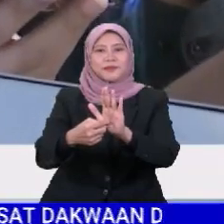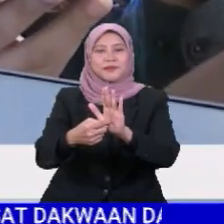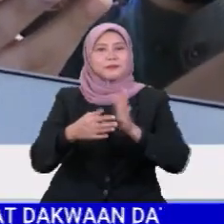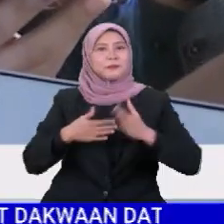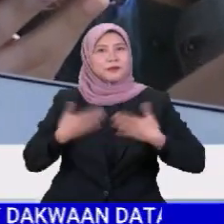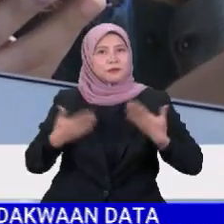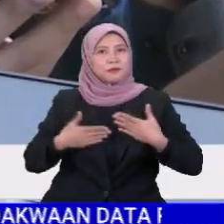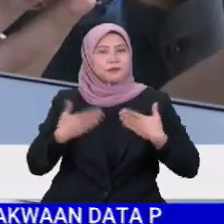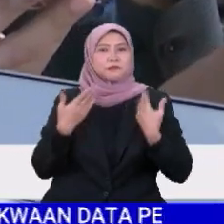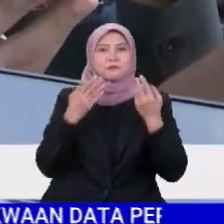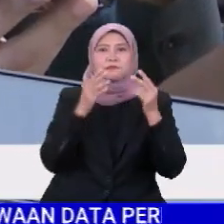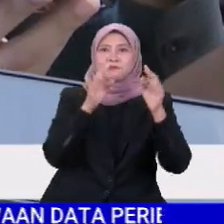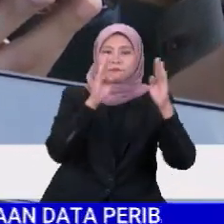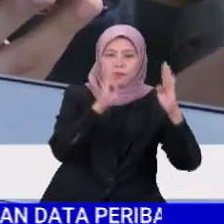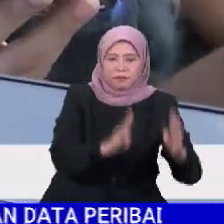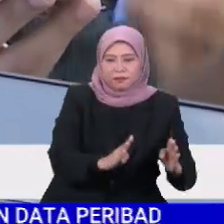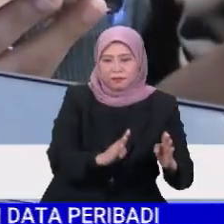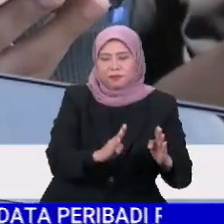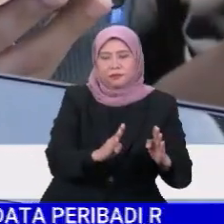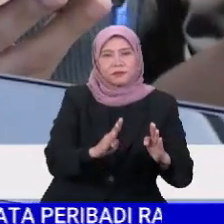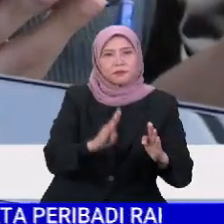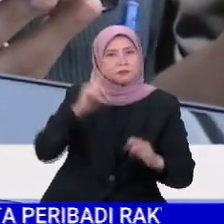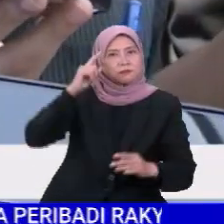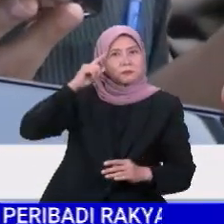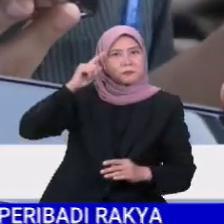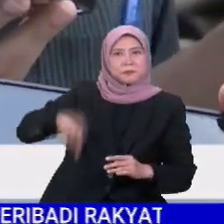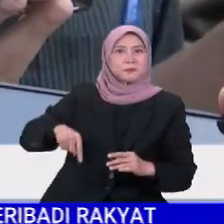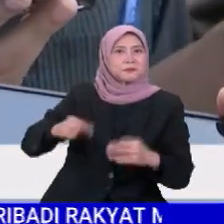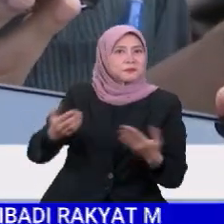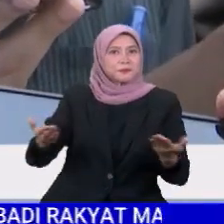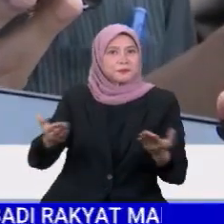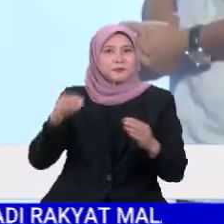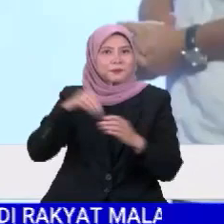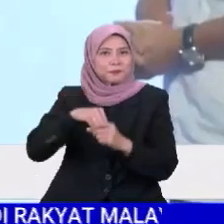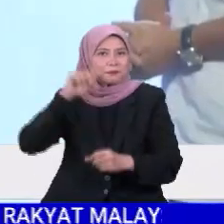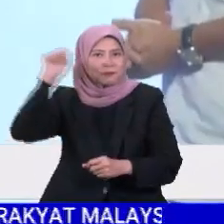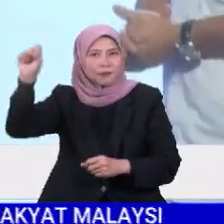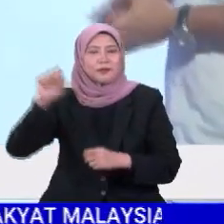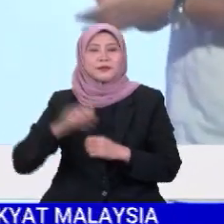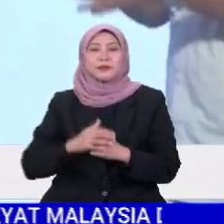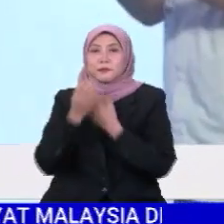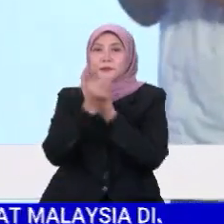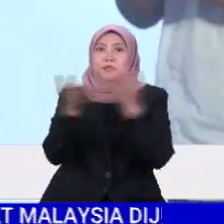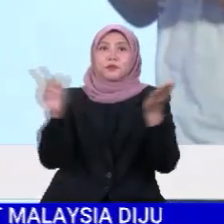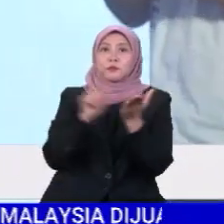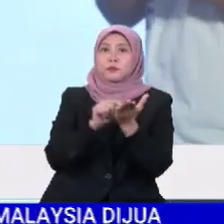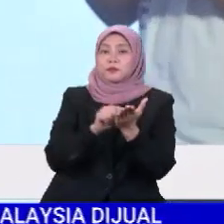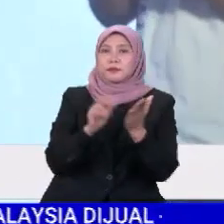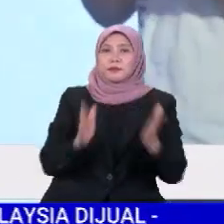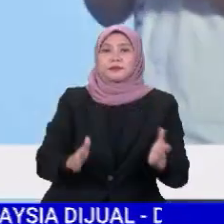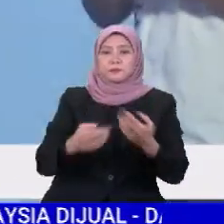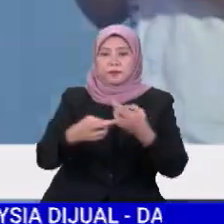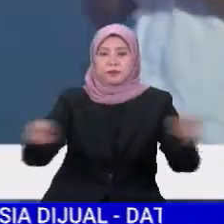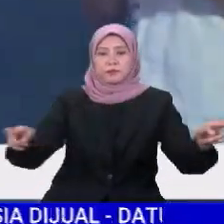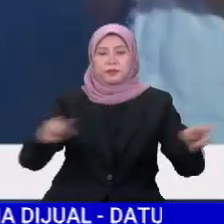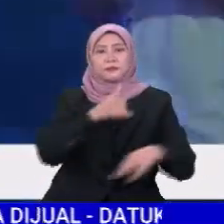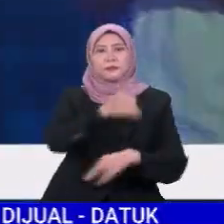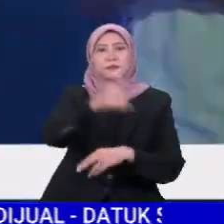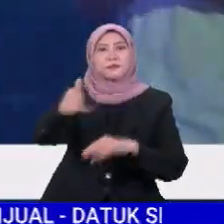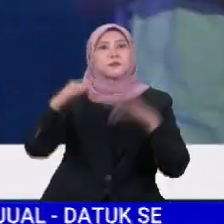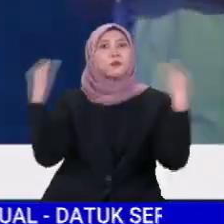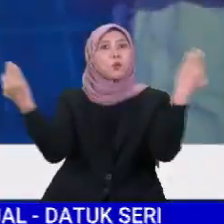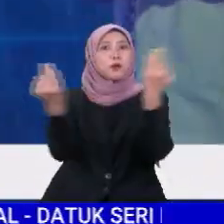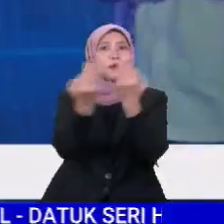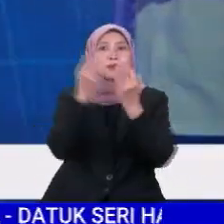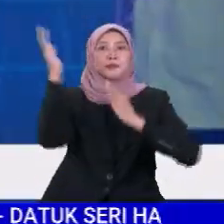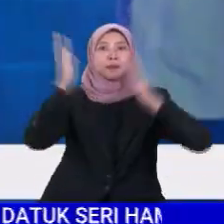keharmonian kaum yang wujud secara semula jadi di negeri kita. Beliau ditemui pemberita selepas Majlis Perasmian Jelajah Aspirasi